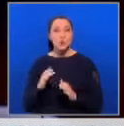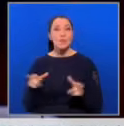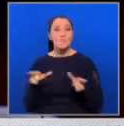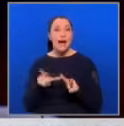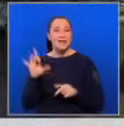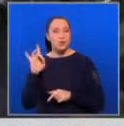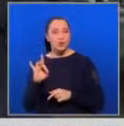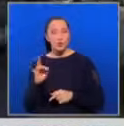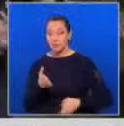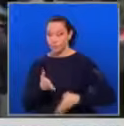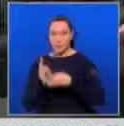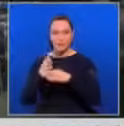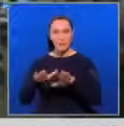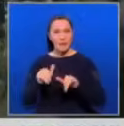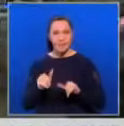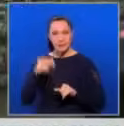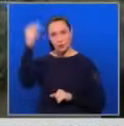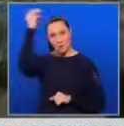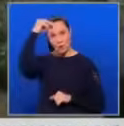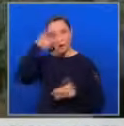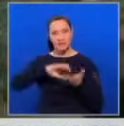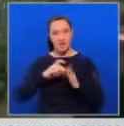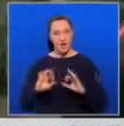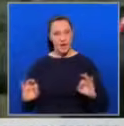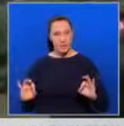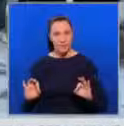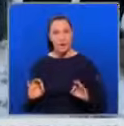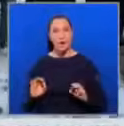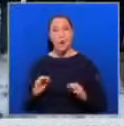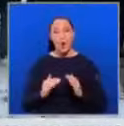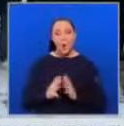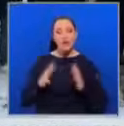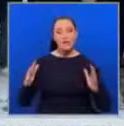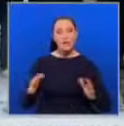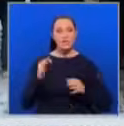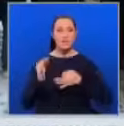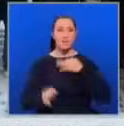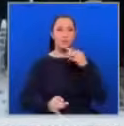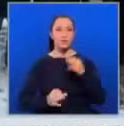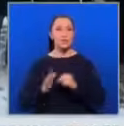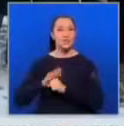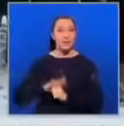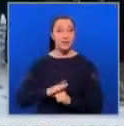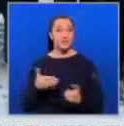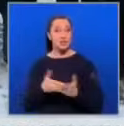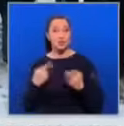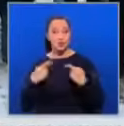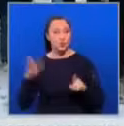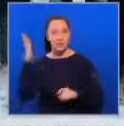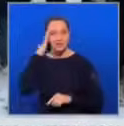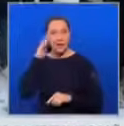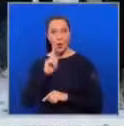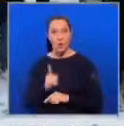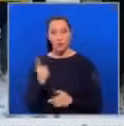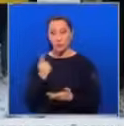рюте да подкрепи приемането на българия в шенген увеличава се и дипломатическият натиск срещу другата страна